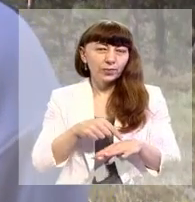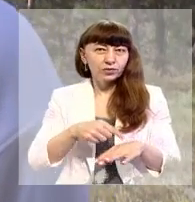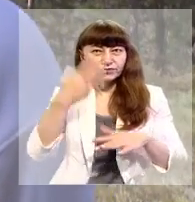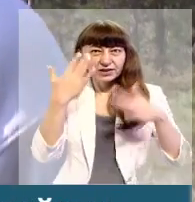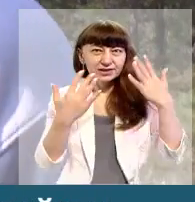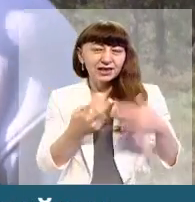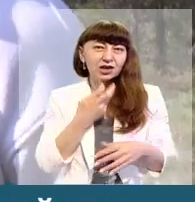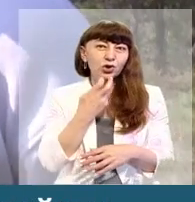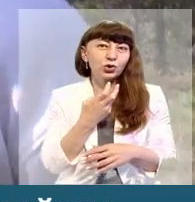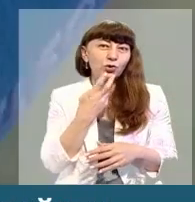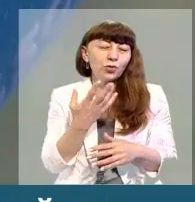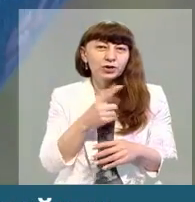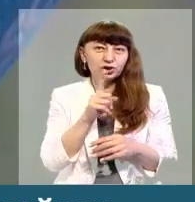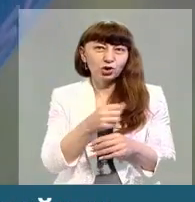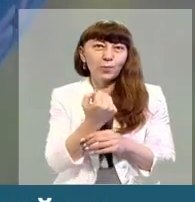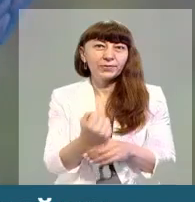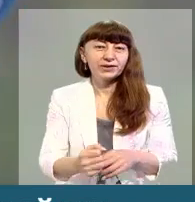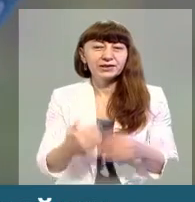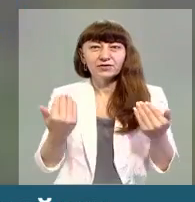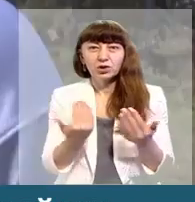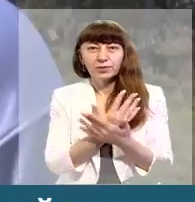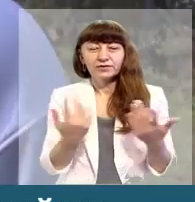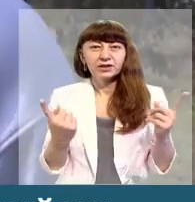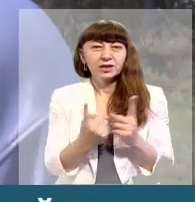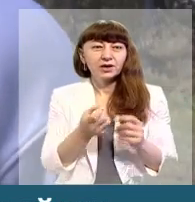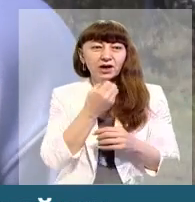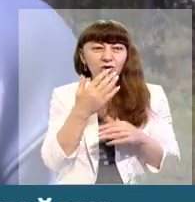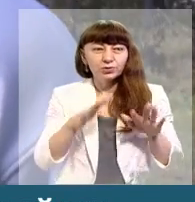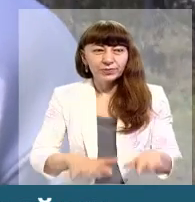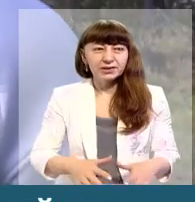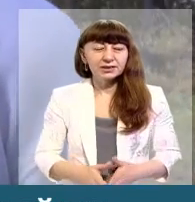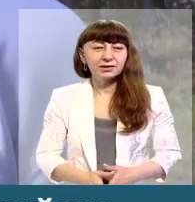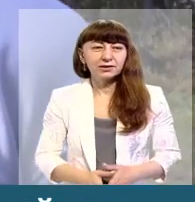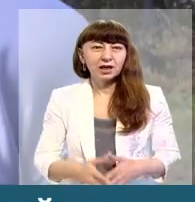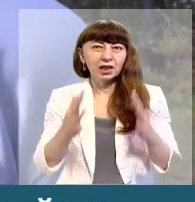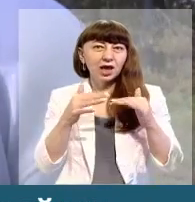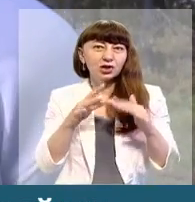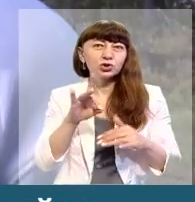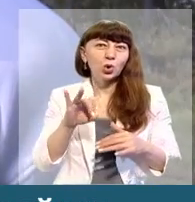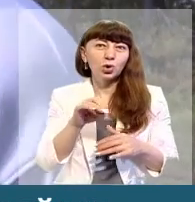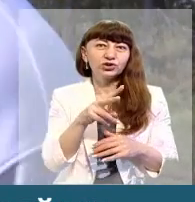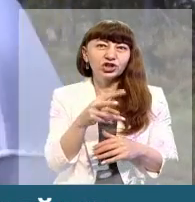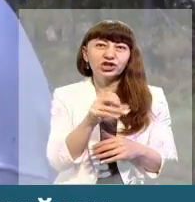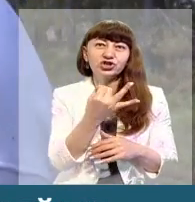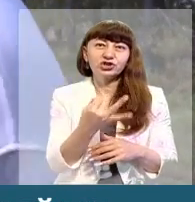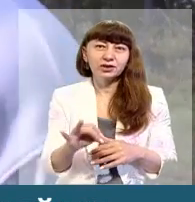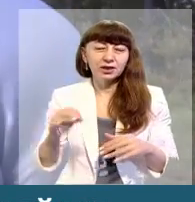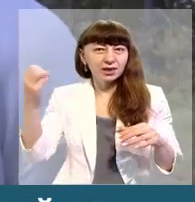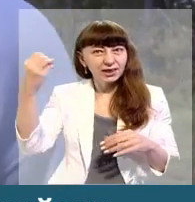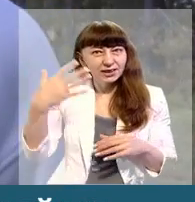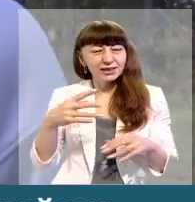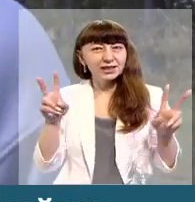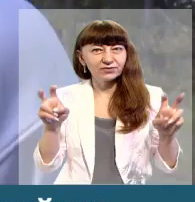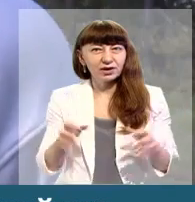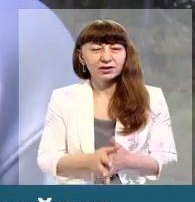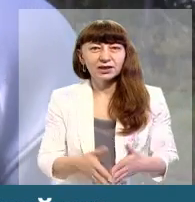юмор. И, конечно же, чтобы победить. Сегодня мы собрались в таком хорошем месте, в лагере солнечном, где свежий